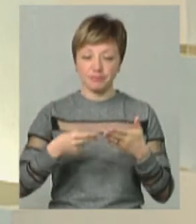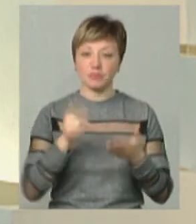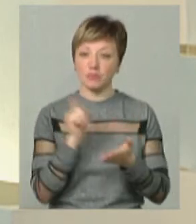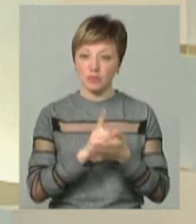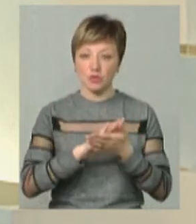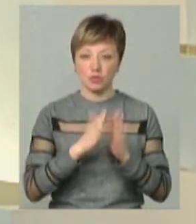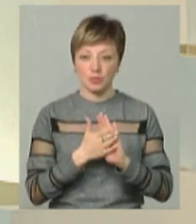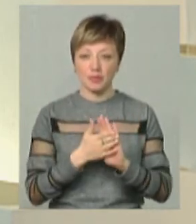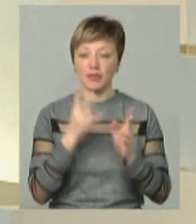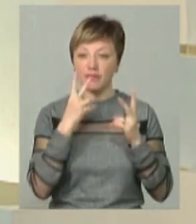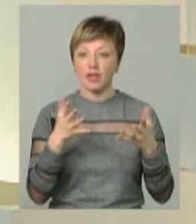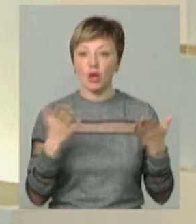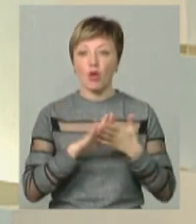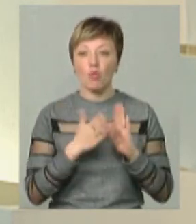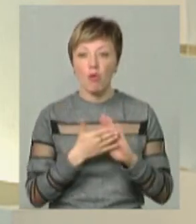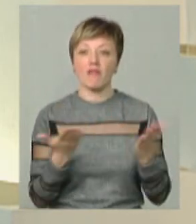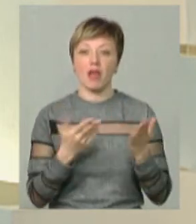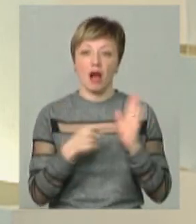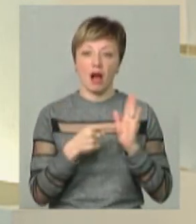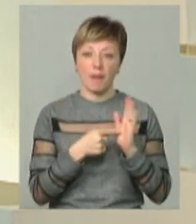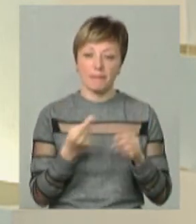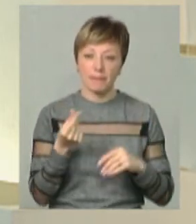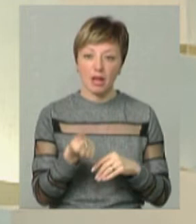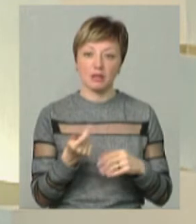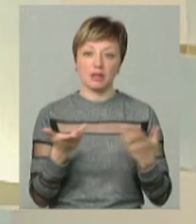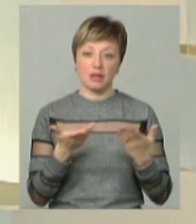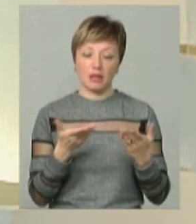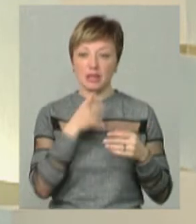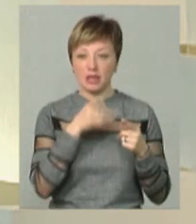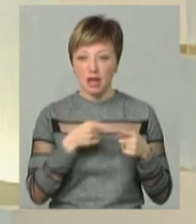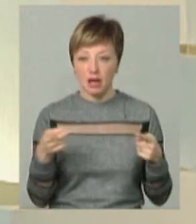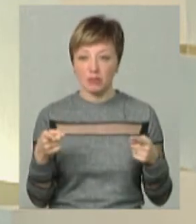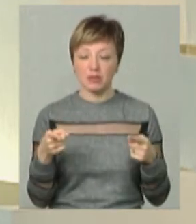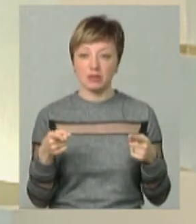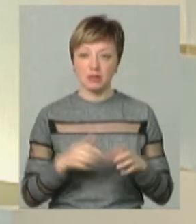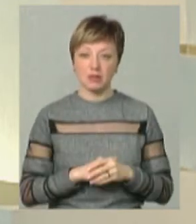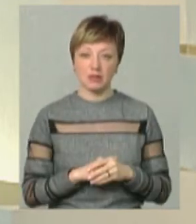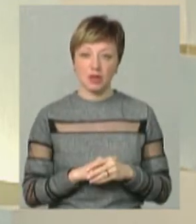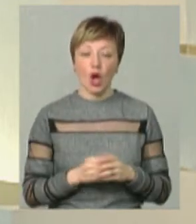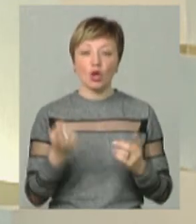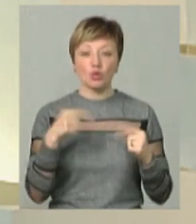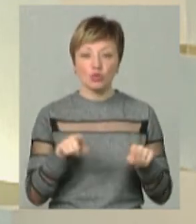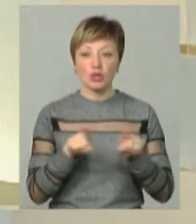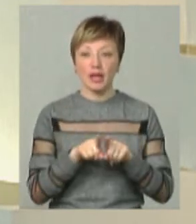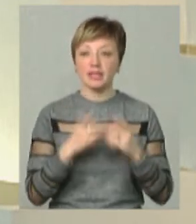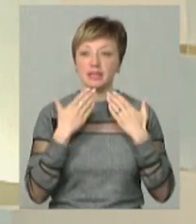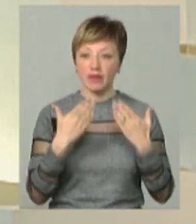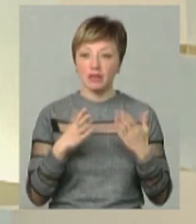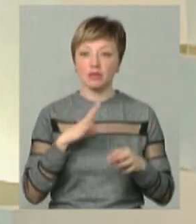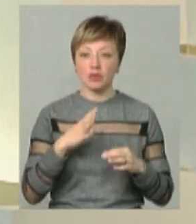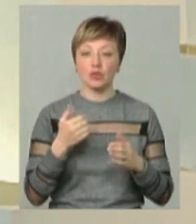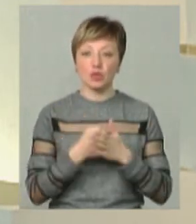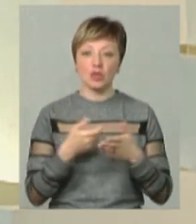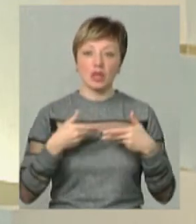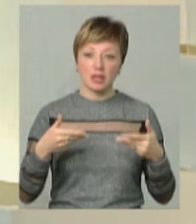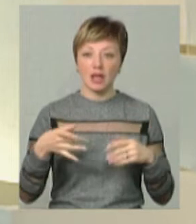було чітко визнано, які умови, яка, на яких умовах, який термін, принаймні. Тому що такі звернення надходили і до